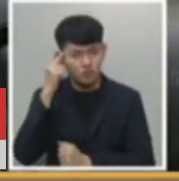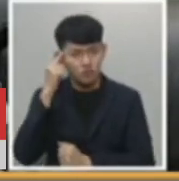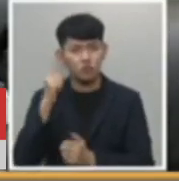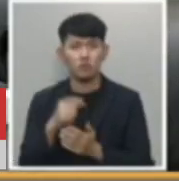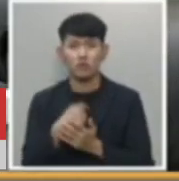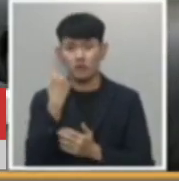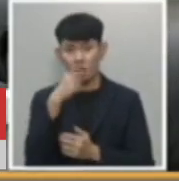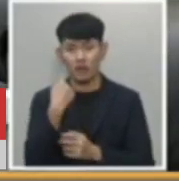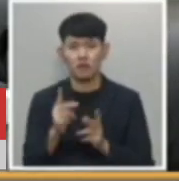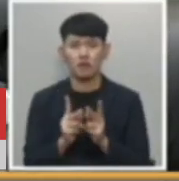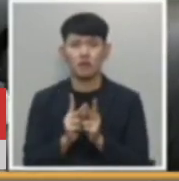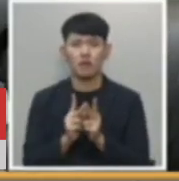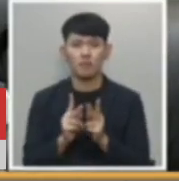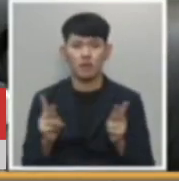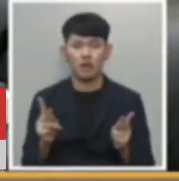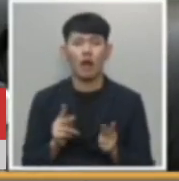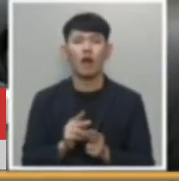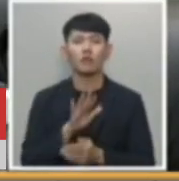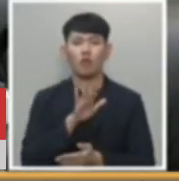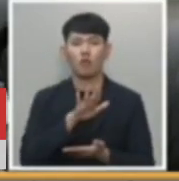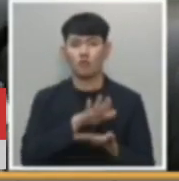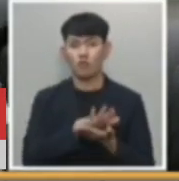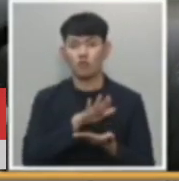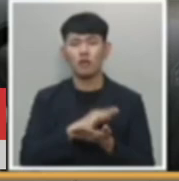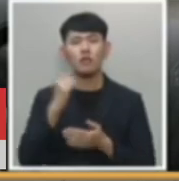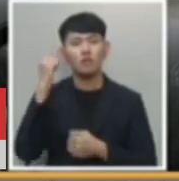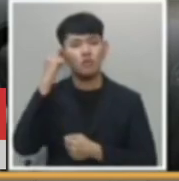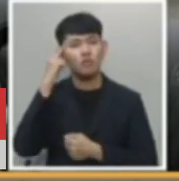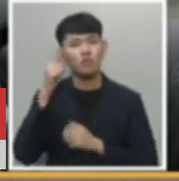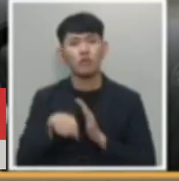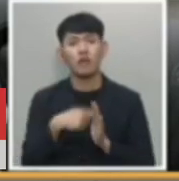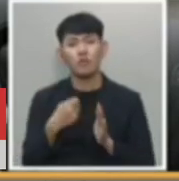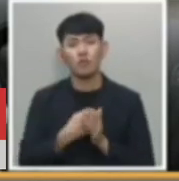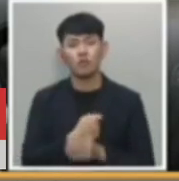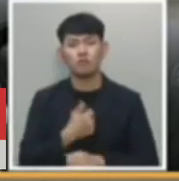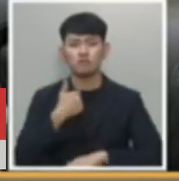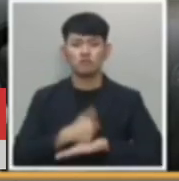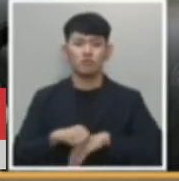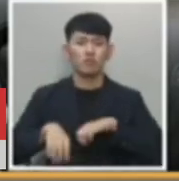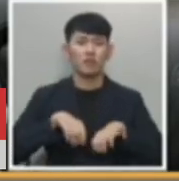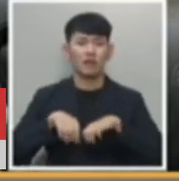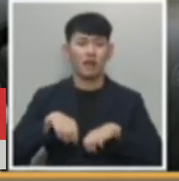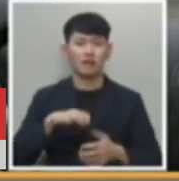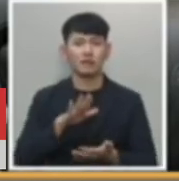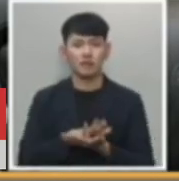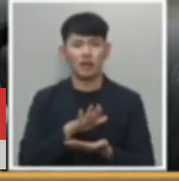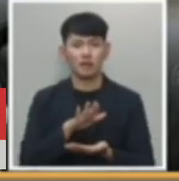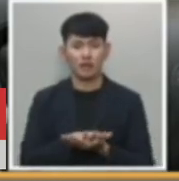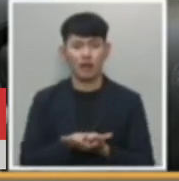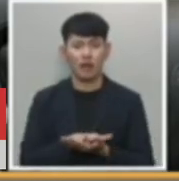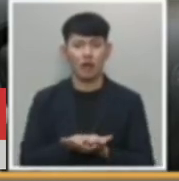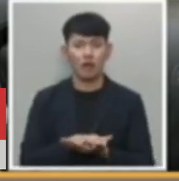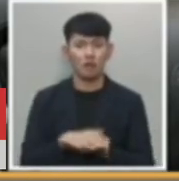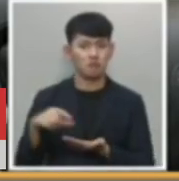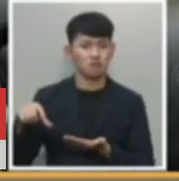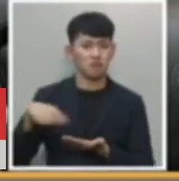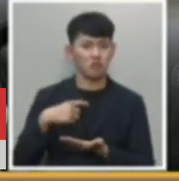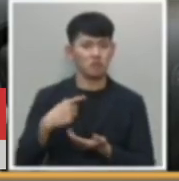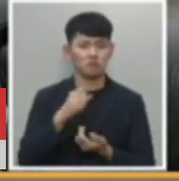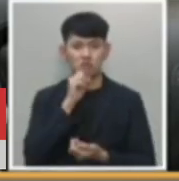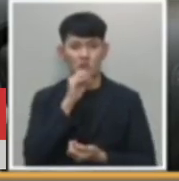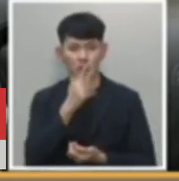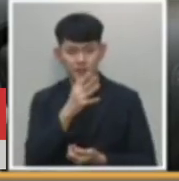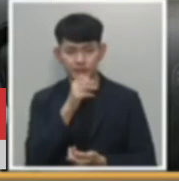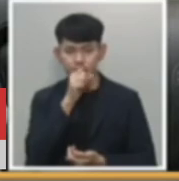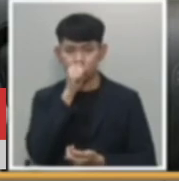ที่เป็นกรรมการสถานศึกษาเพราะว่าผู้บริหารบางโรงเงินเข้าโรงเรียนแล้วก็ไม่แจ้งทีนี้ถ้าค